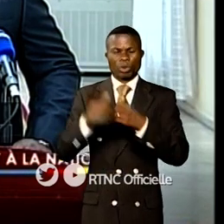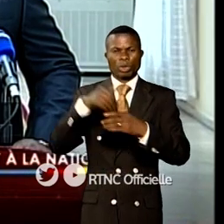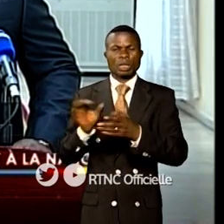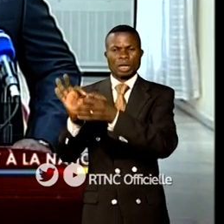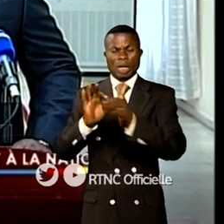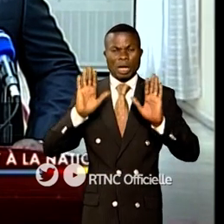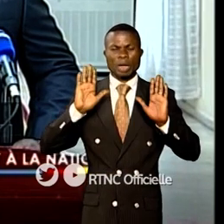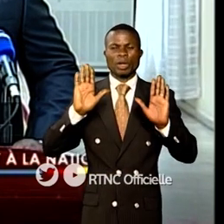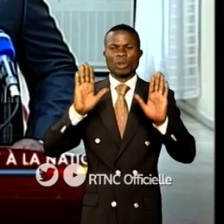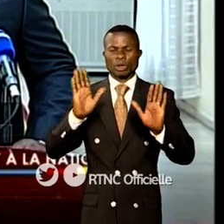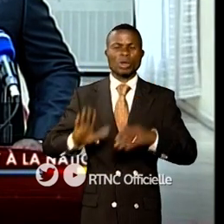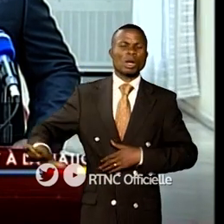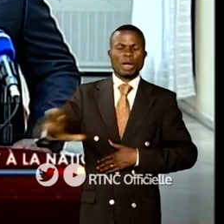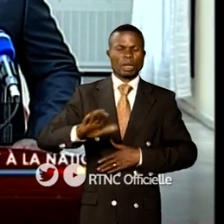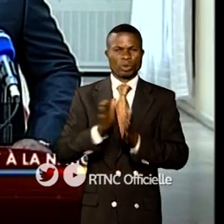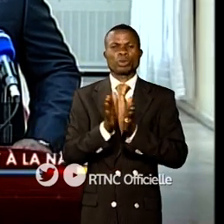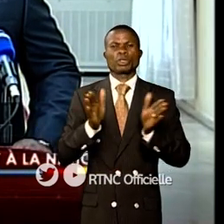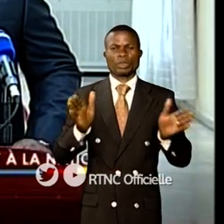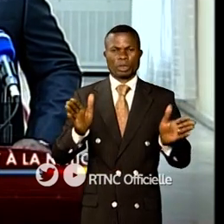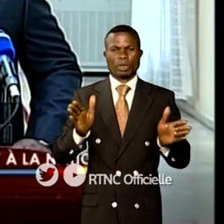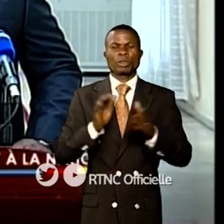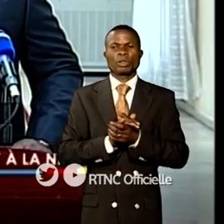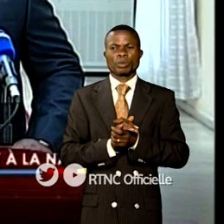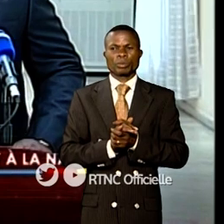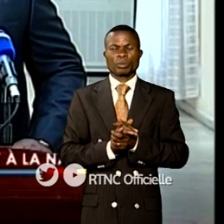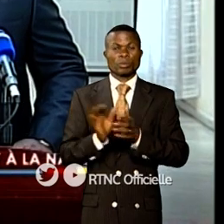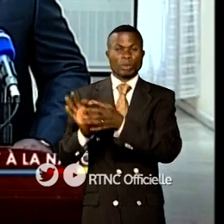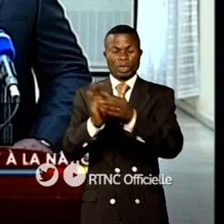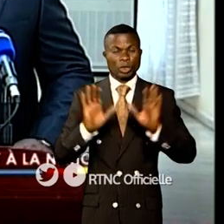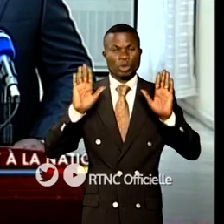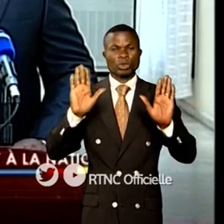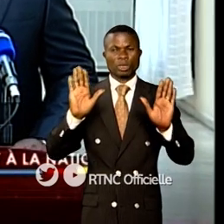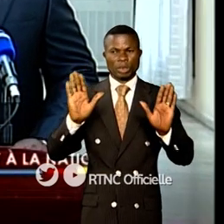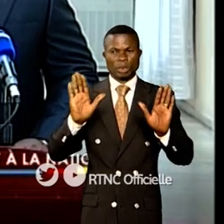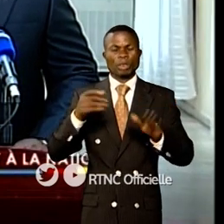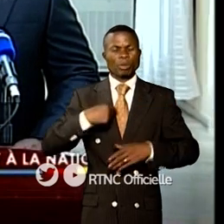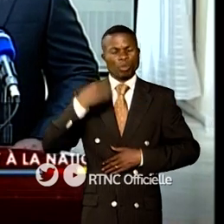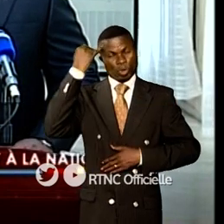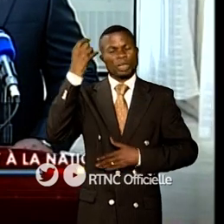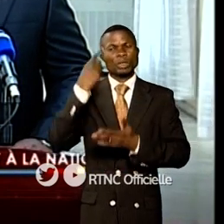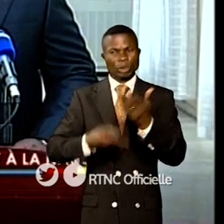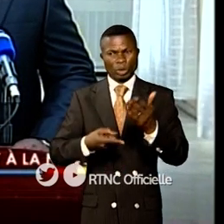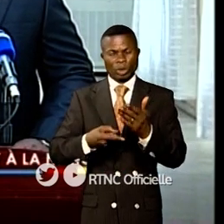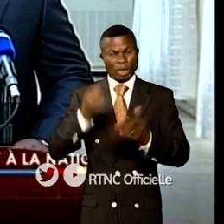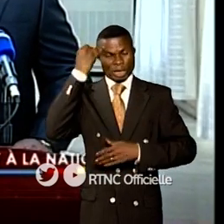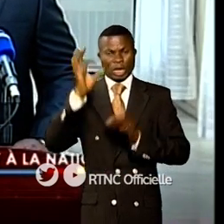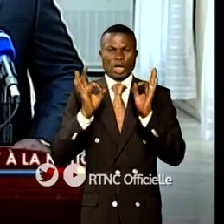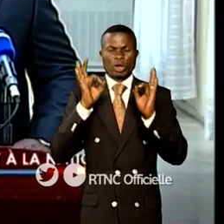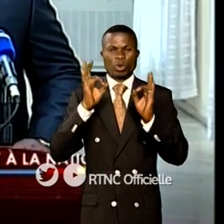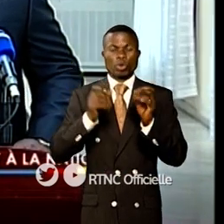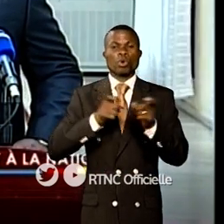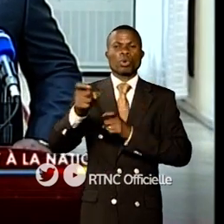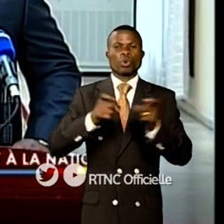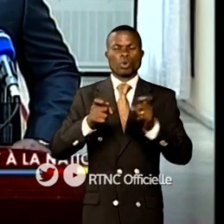union sacrée de la nation. Par union sacrée, j'entends une nouvelle conception de la